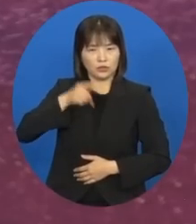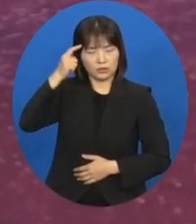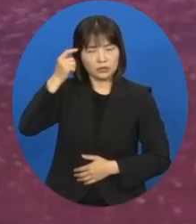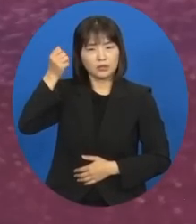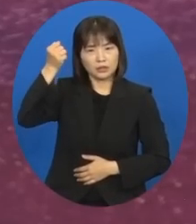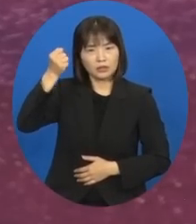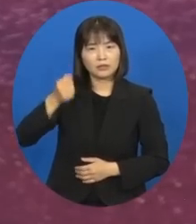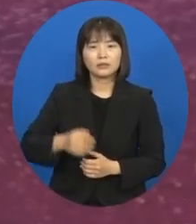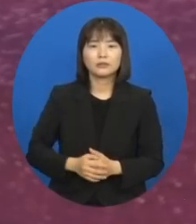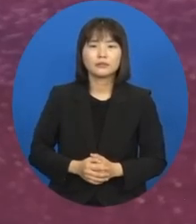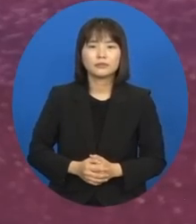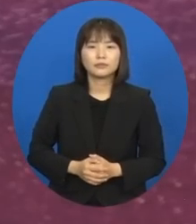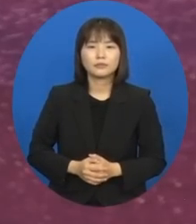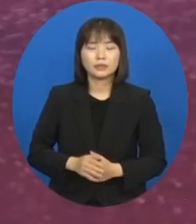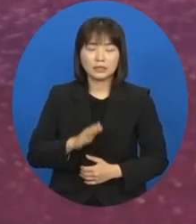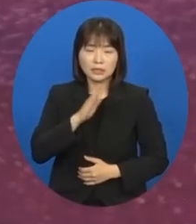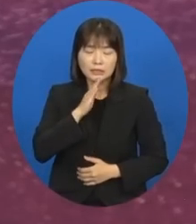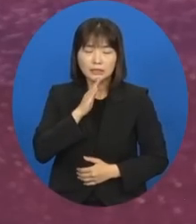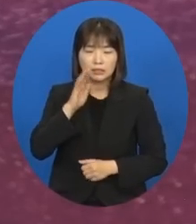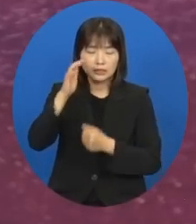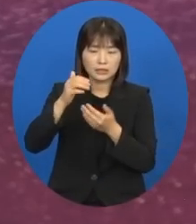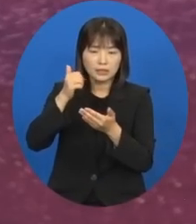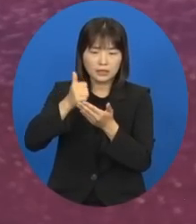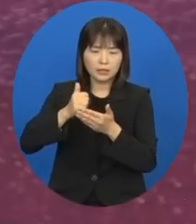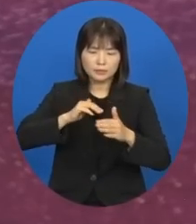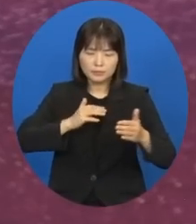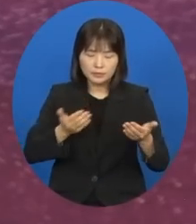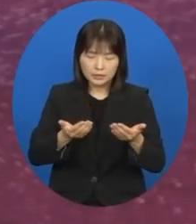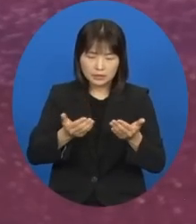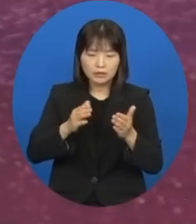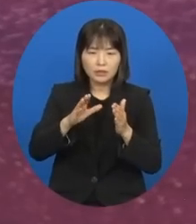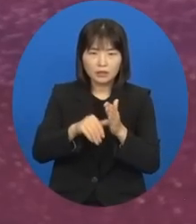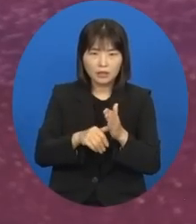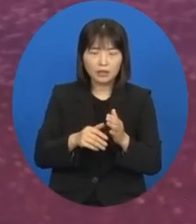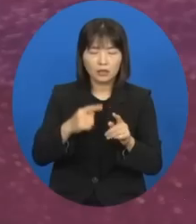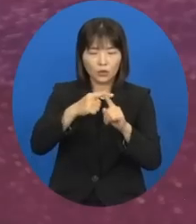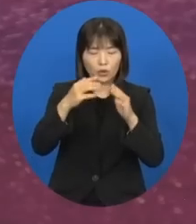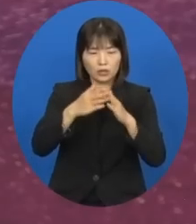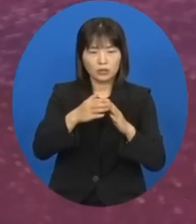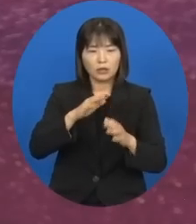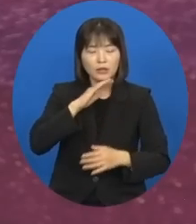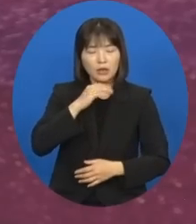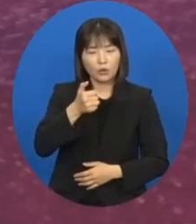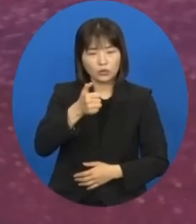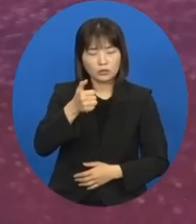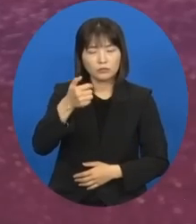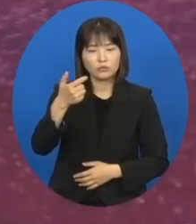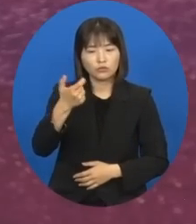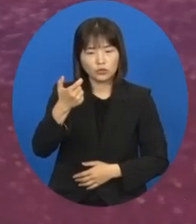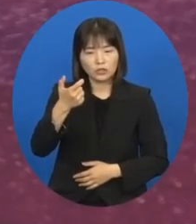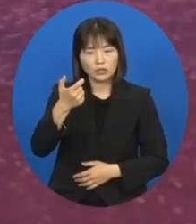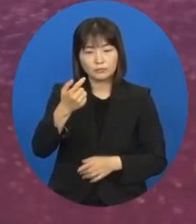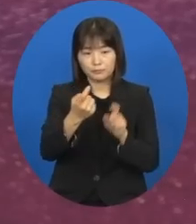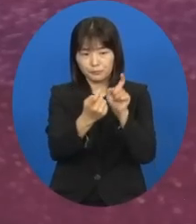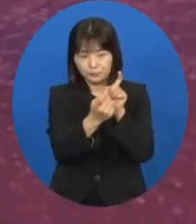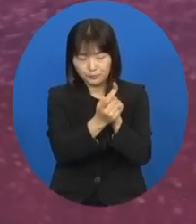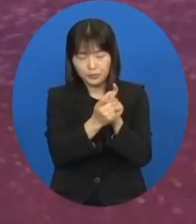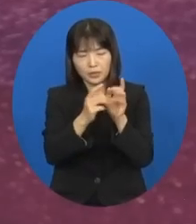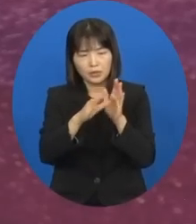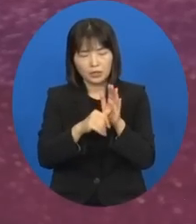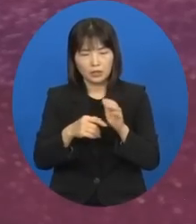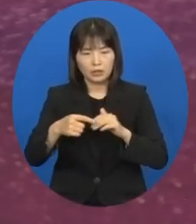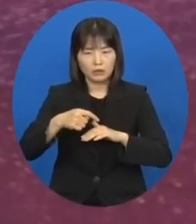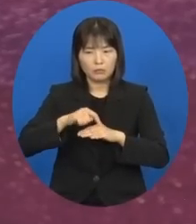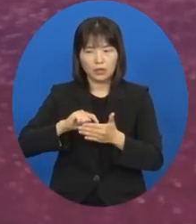때문입니다 실제로 사역하면 교회에서 50대 60대 남성분들만 배도 마음이